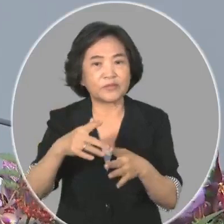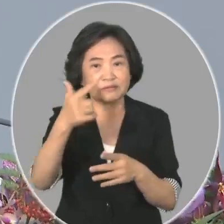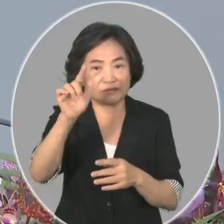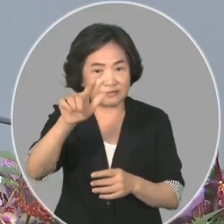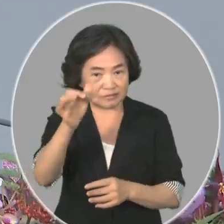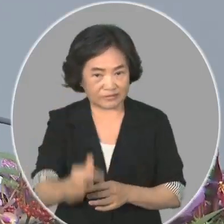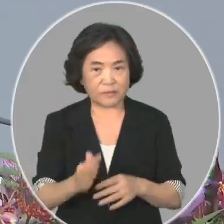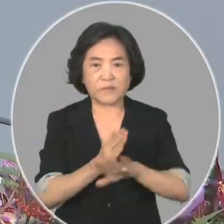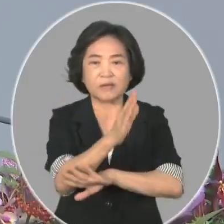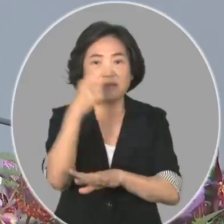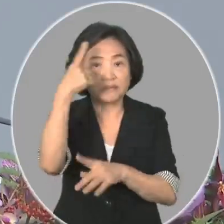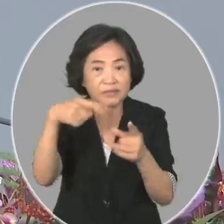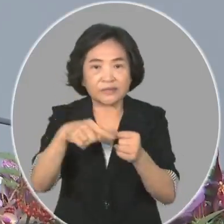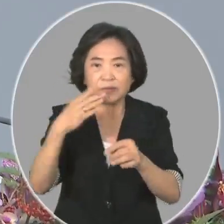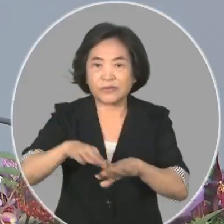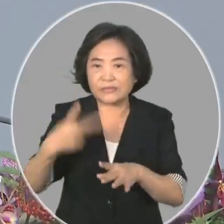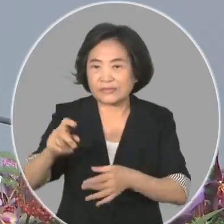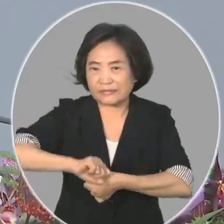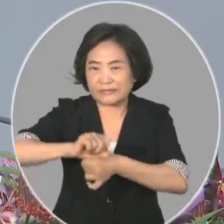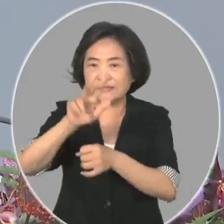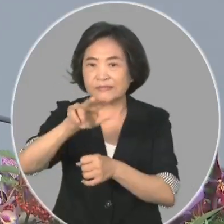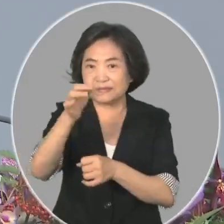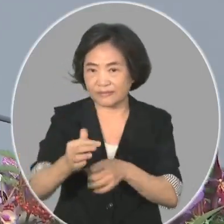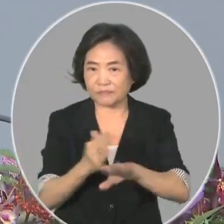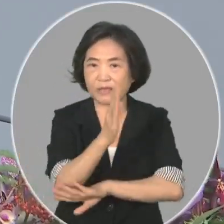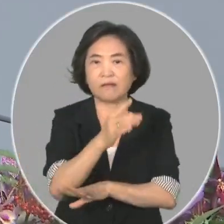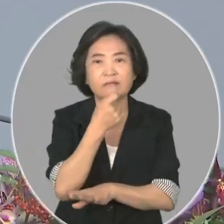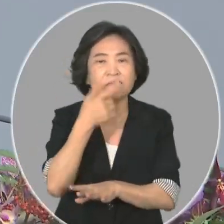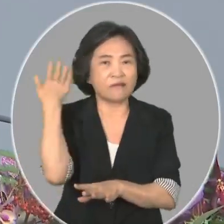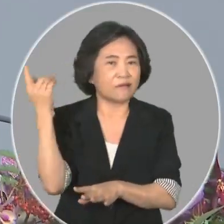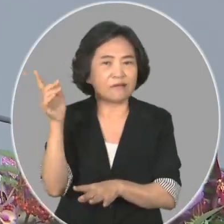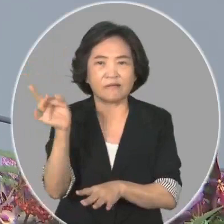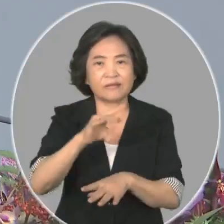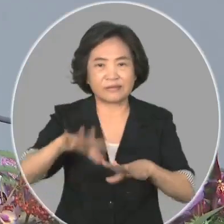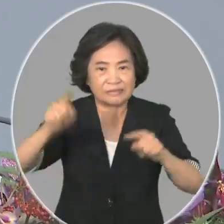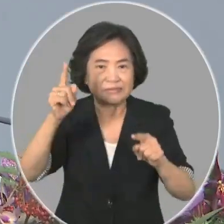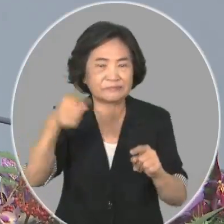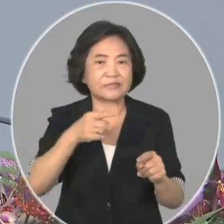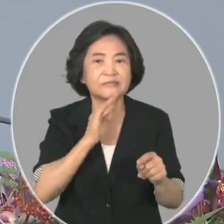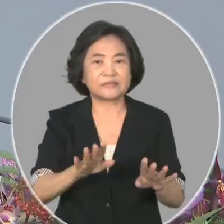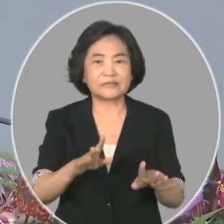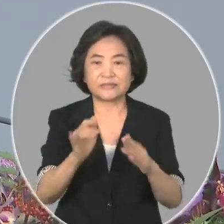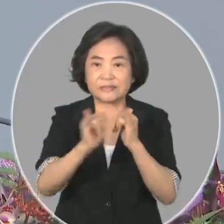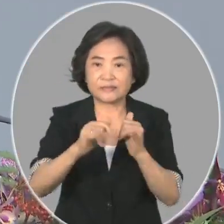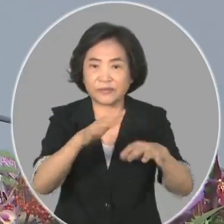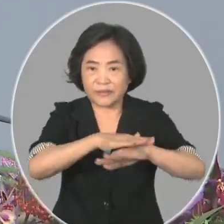6000亿，明年更将突破7000亿，再创历史新高。持续强化社会安全